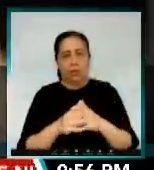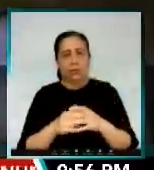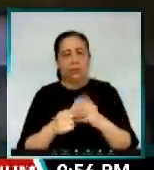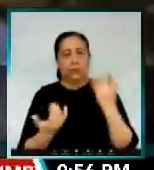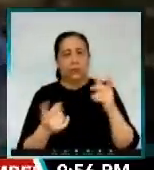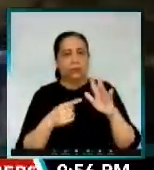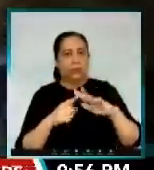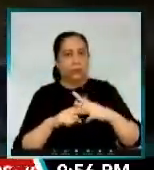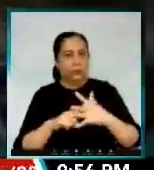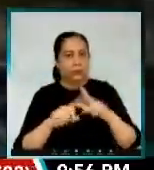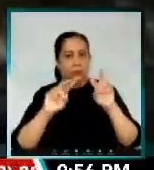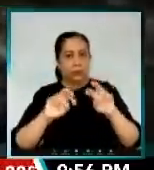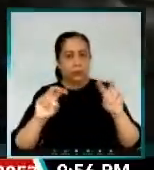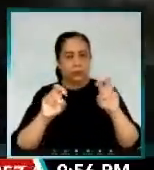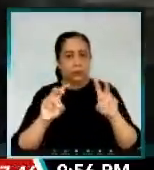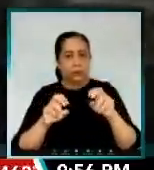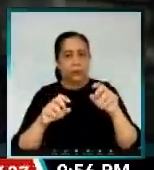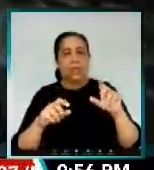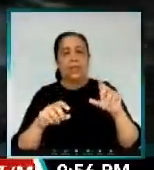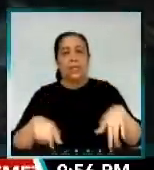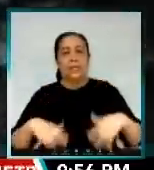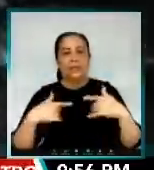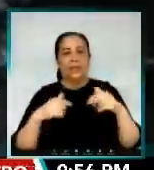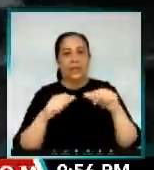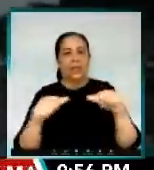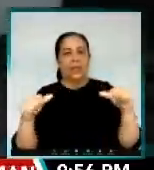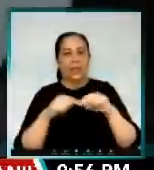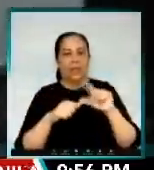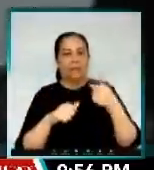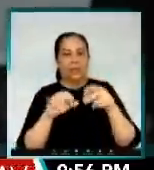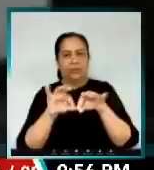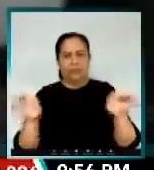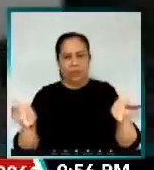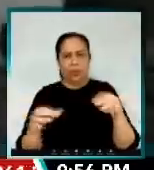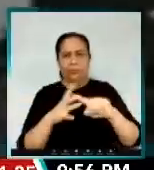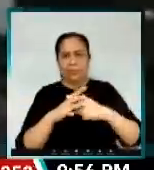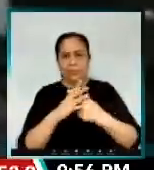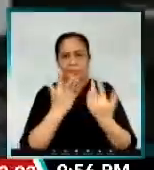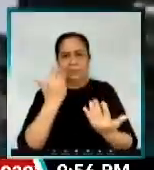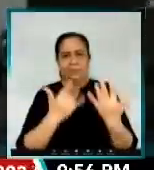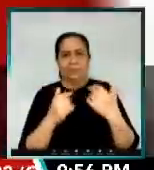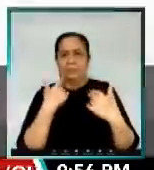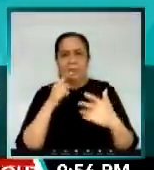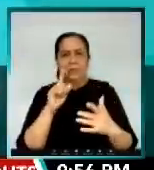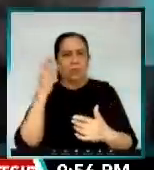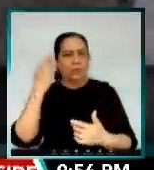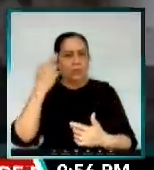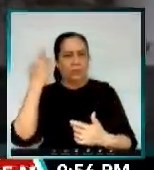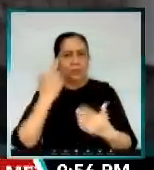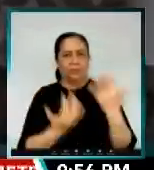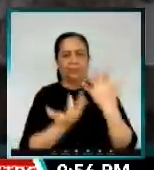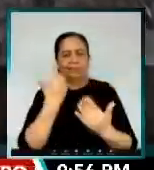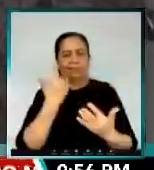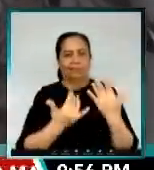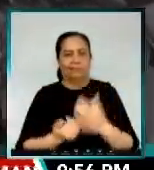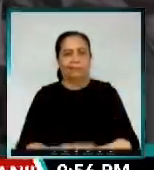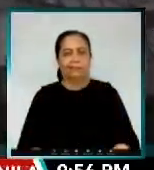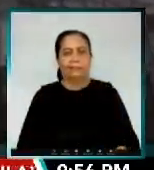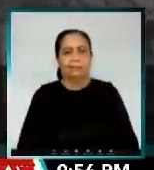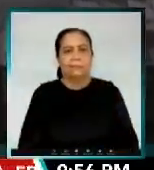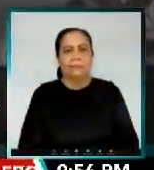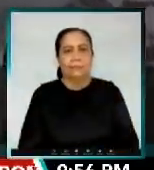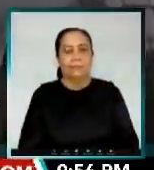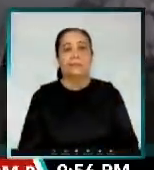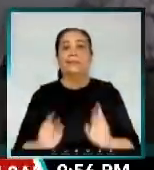investigasyon, sa living area sa unang palapag ng bahay nagsimula ang sunog. Hindi pa tukoy ang pinagmulan ng apoy. Nakahanda na ang gamit